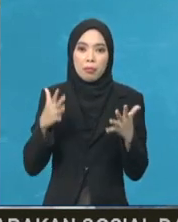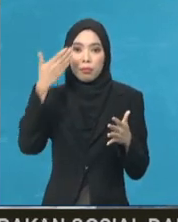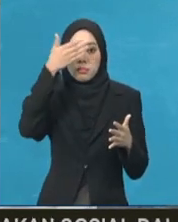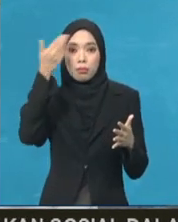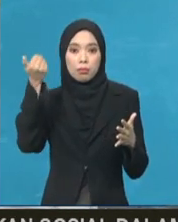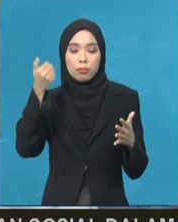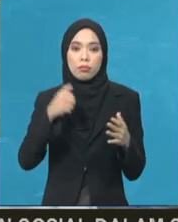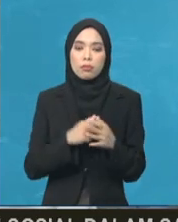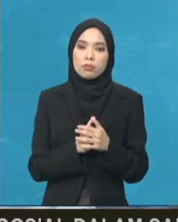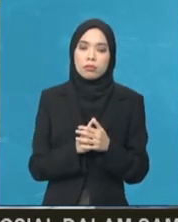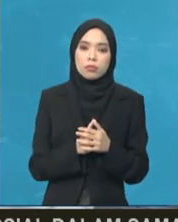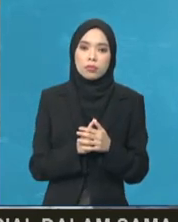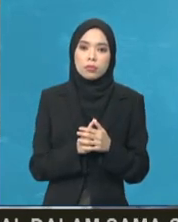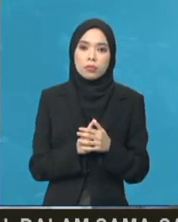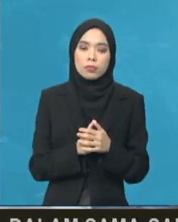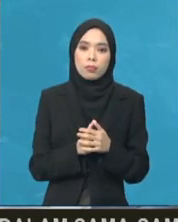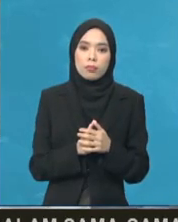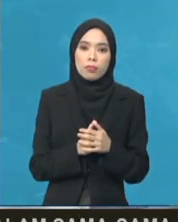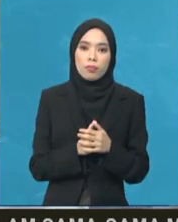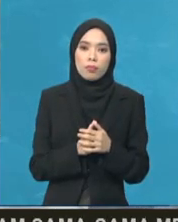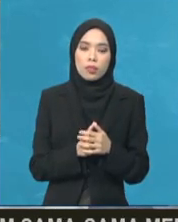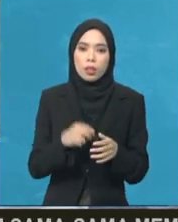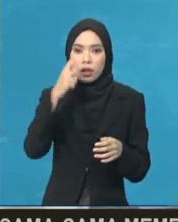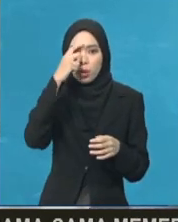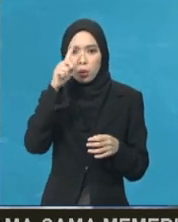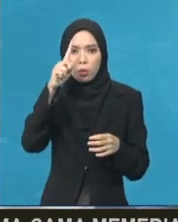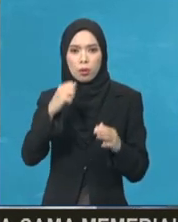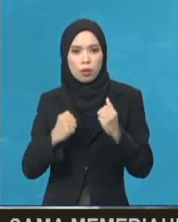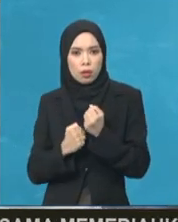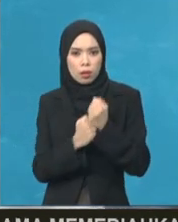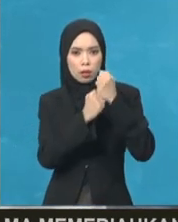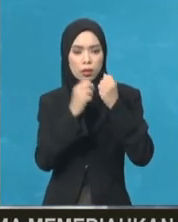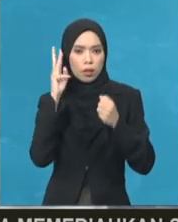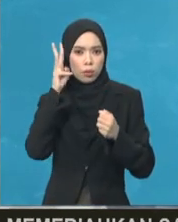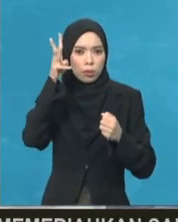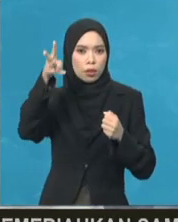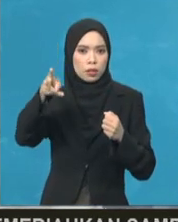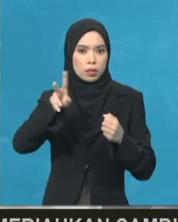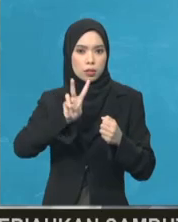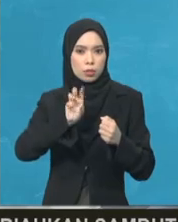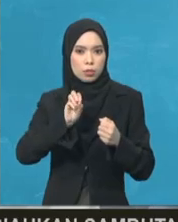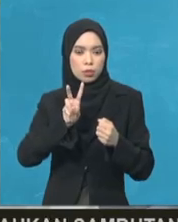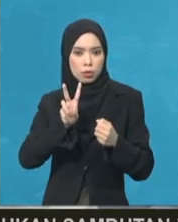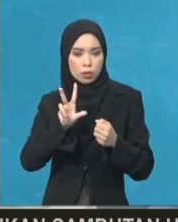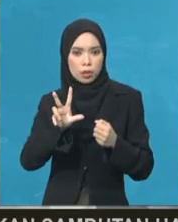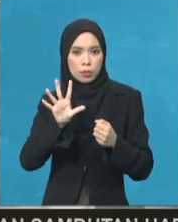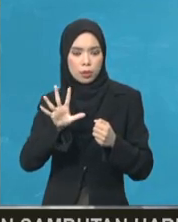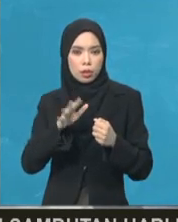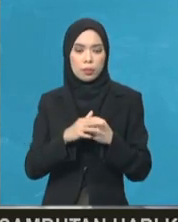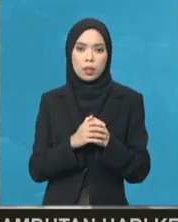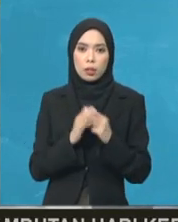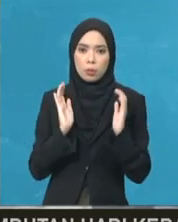pak sakit padanya kita ini adalah untuk mendukung wawasan kitanya negara Brunei Darussalam dan juga untuk